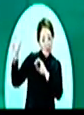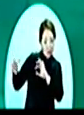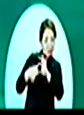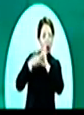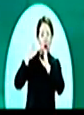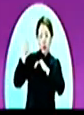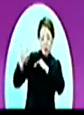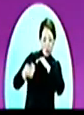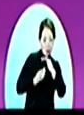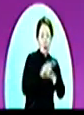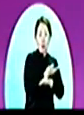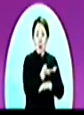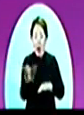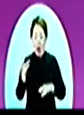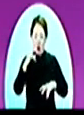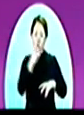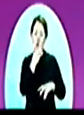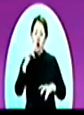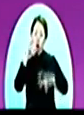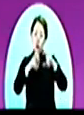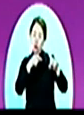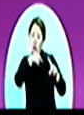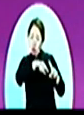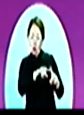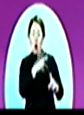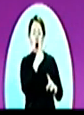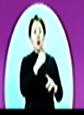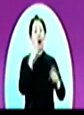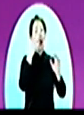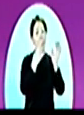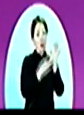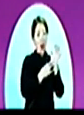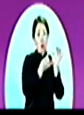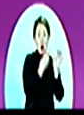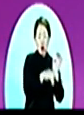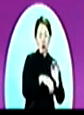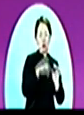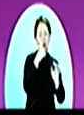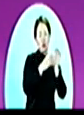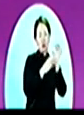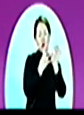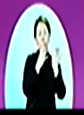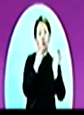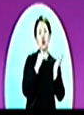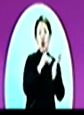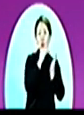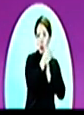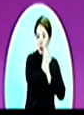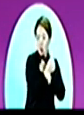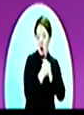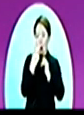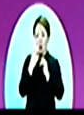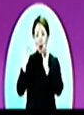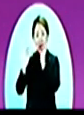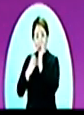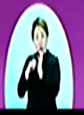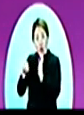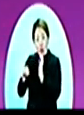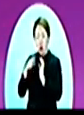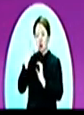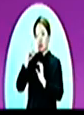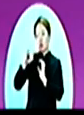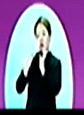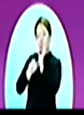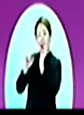боловсруулах үйлдвэрүүдэд 2018 онд 194.4 тэрбум, 2019 онд нийт 107.9 тэрбум